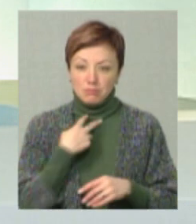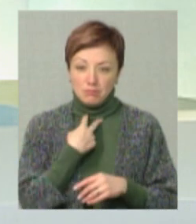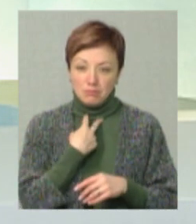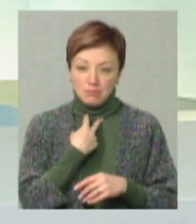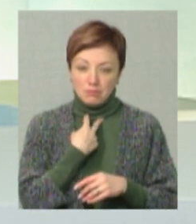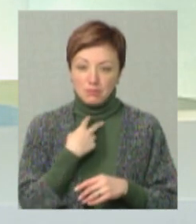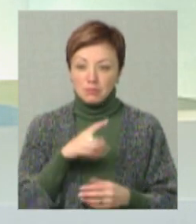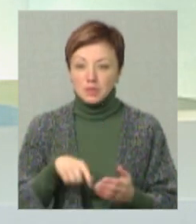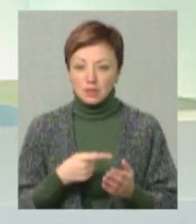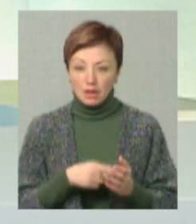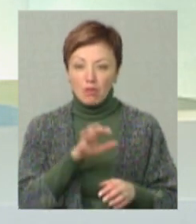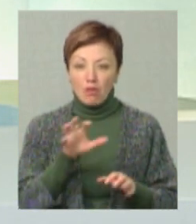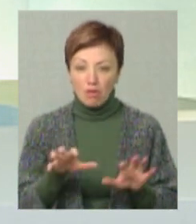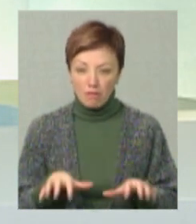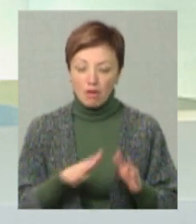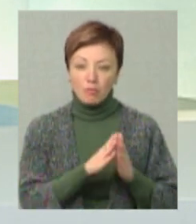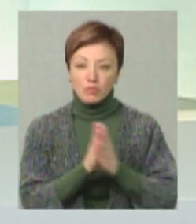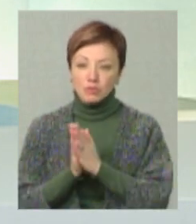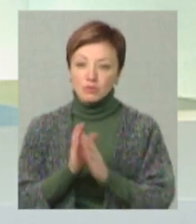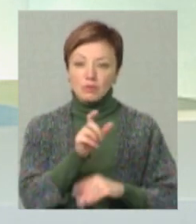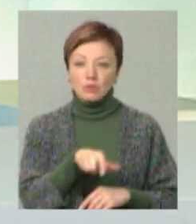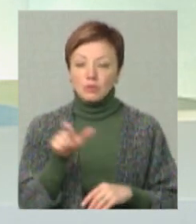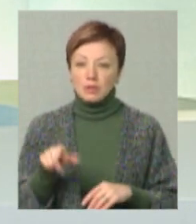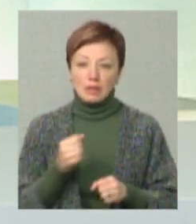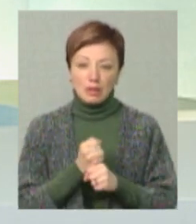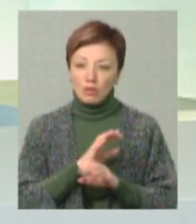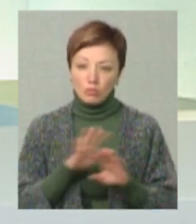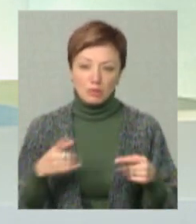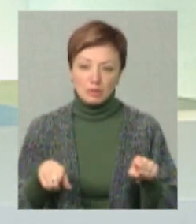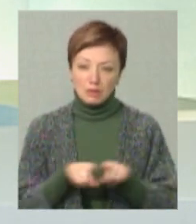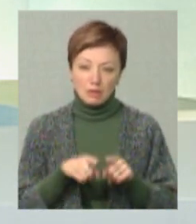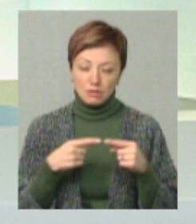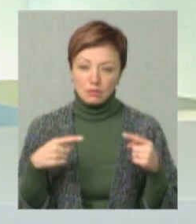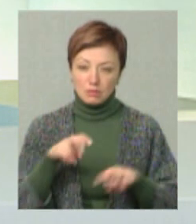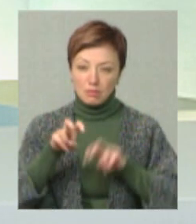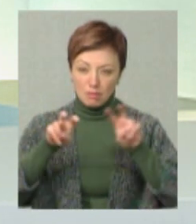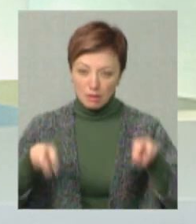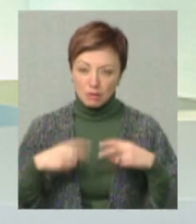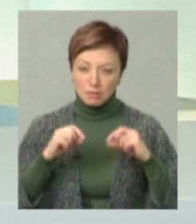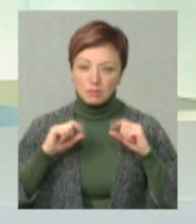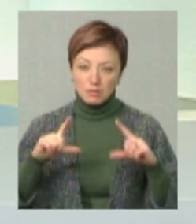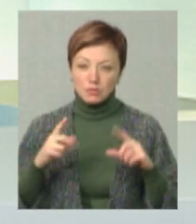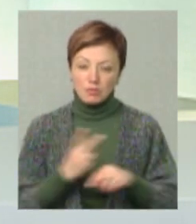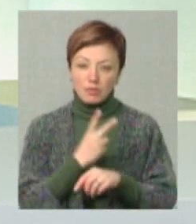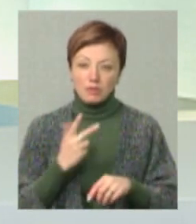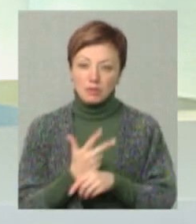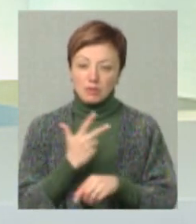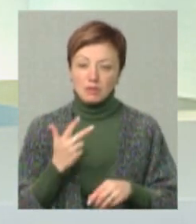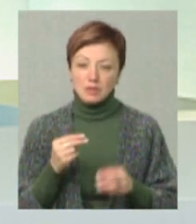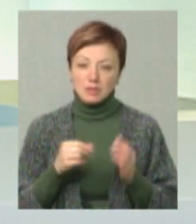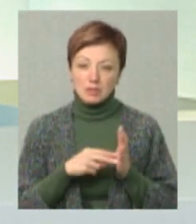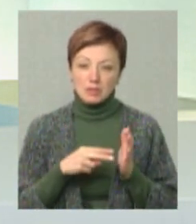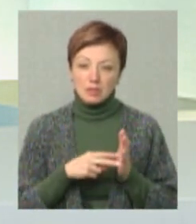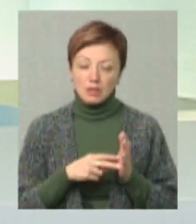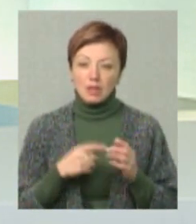Так? Власне, міський голова просив людей не робити таких речей мародерських, підвищуючи удвічі, утричі